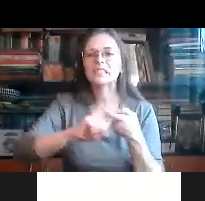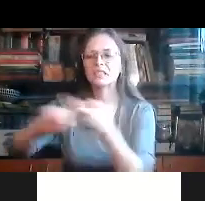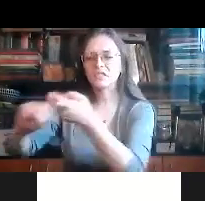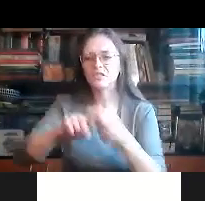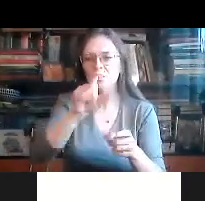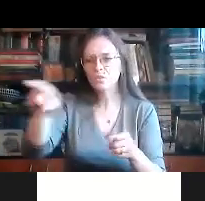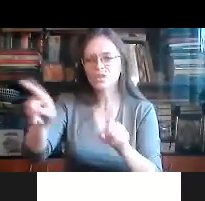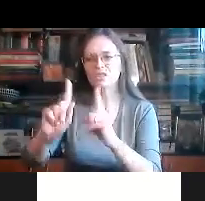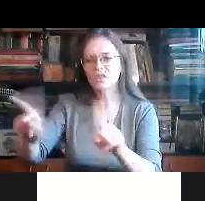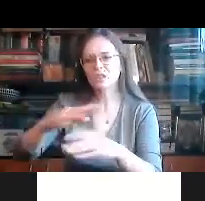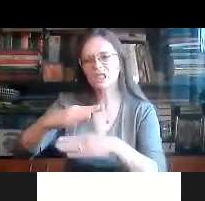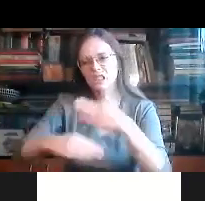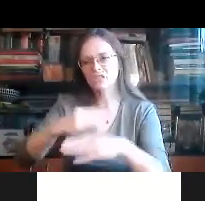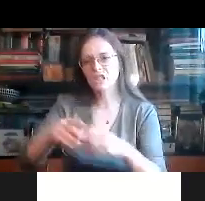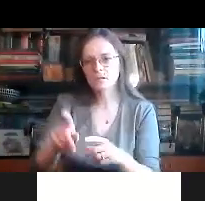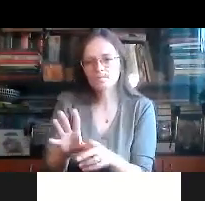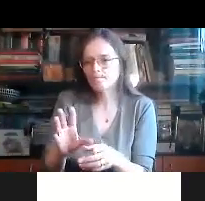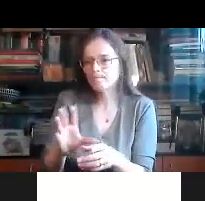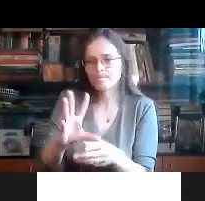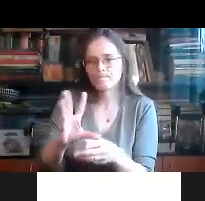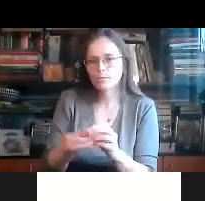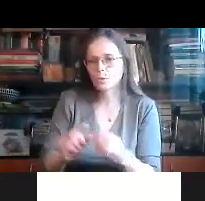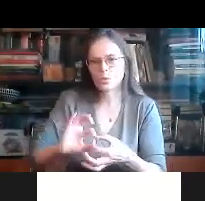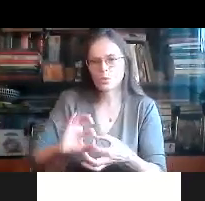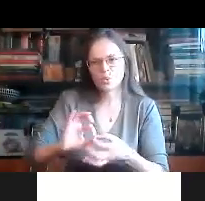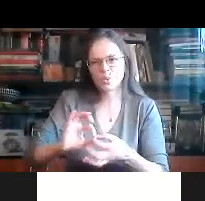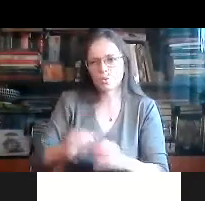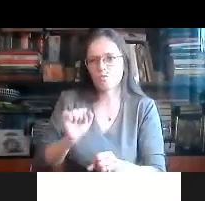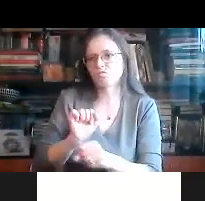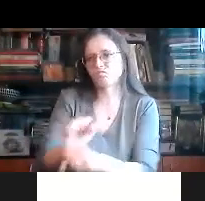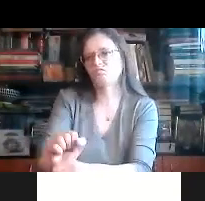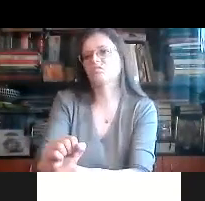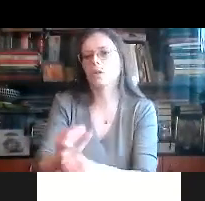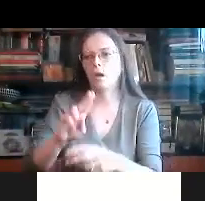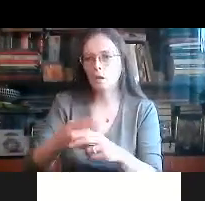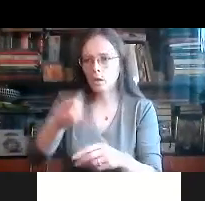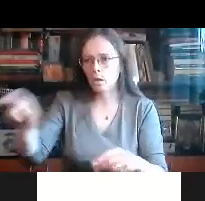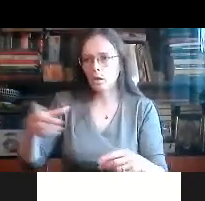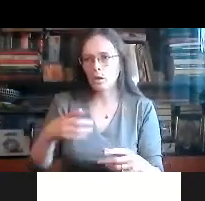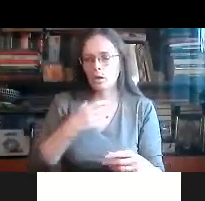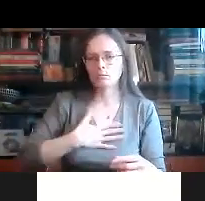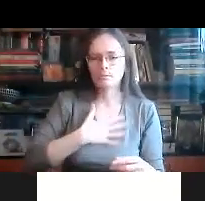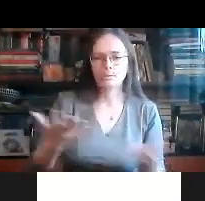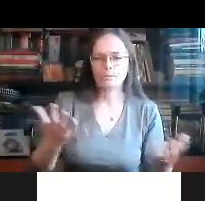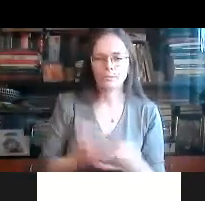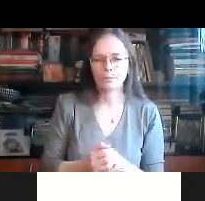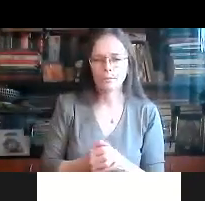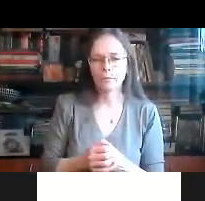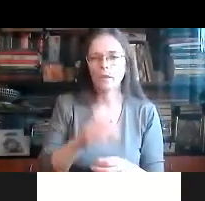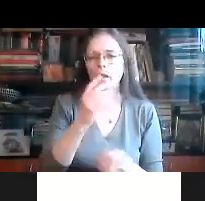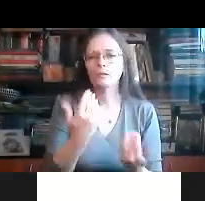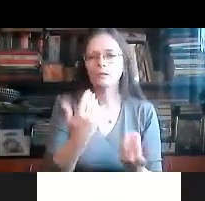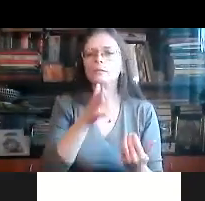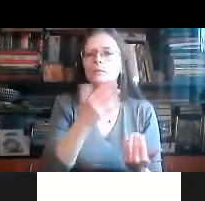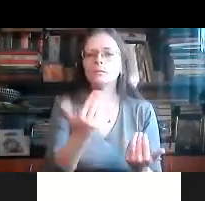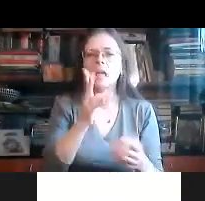все стало, и о никаких технологических каких-то там... Ну, к сожалению, нету возможности у Насти говорить. Она пишет